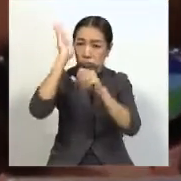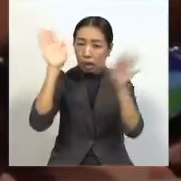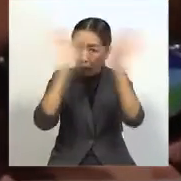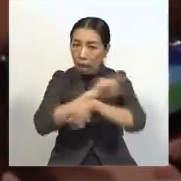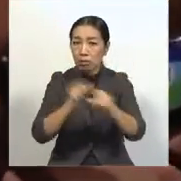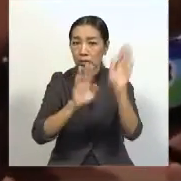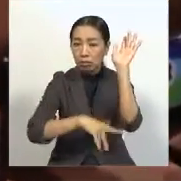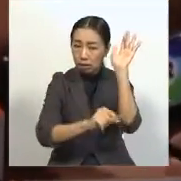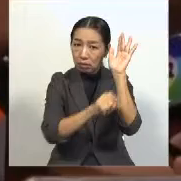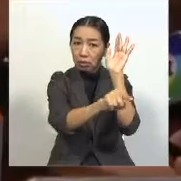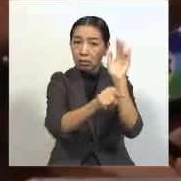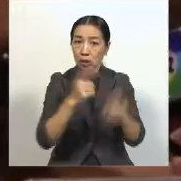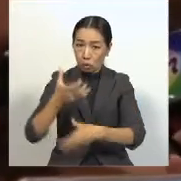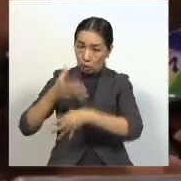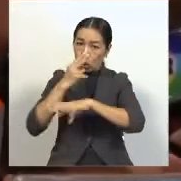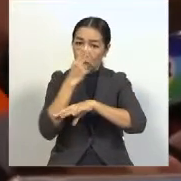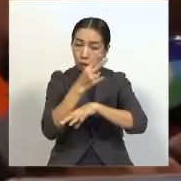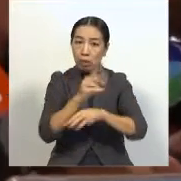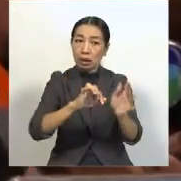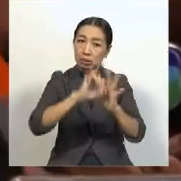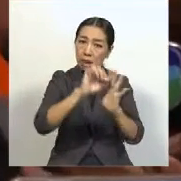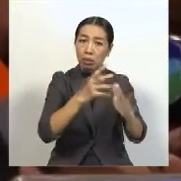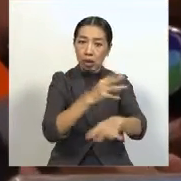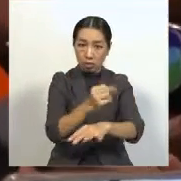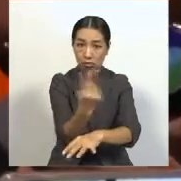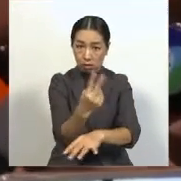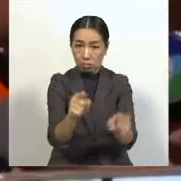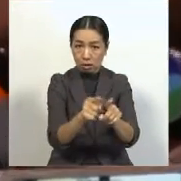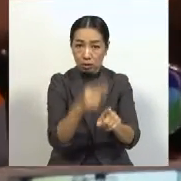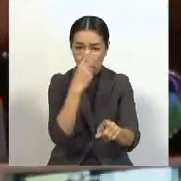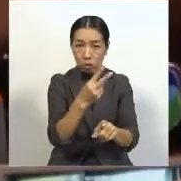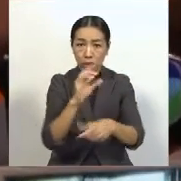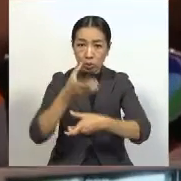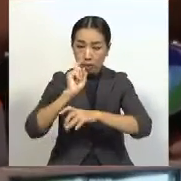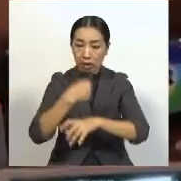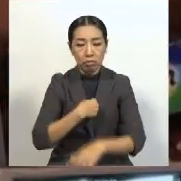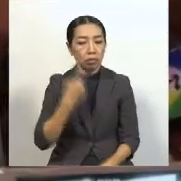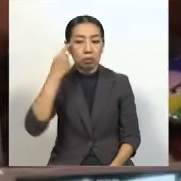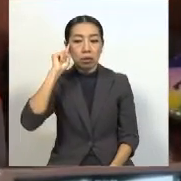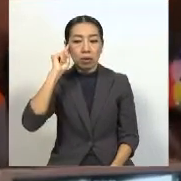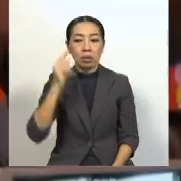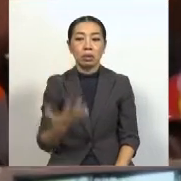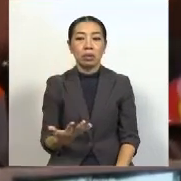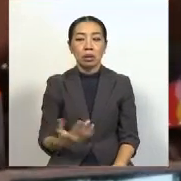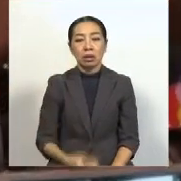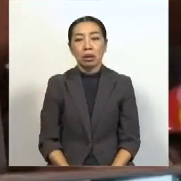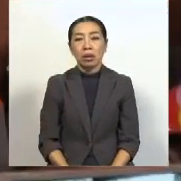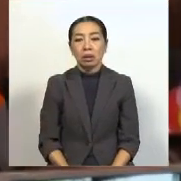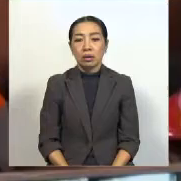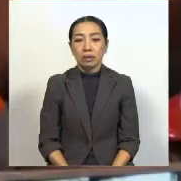แบบนี้ถ้าอย่างนี้จะย้อนกลับไปดู2เวทีก่อนหน้านั้นไหมคะ ก็คงไม่รู้สิว่าท